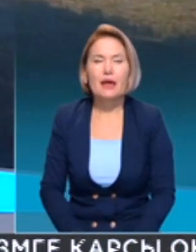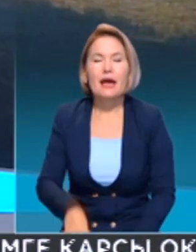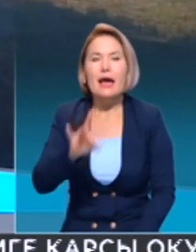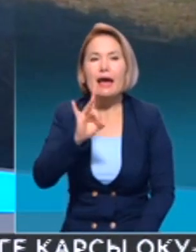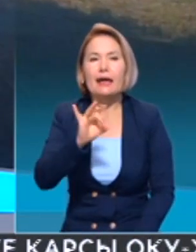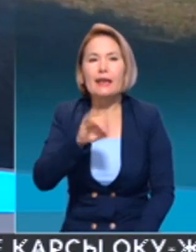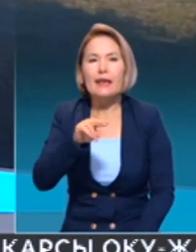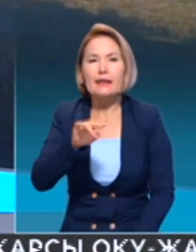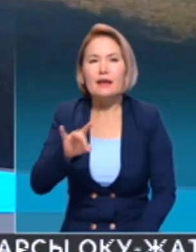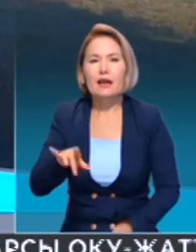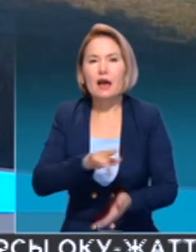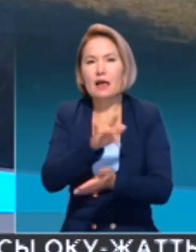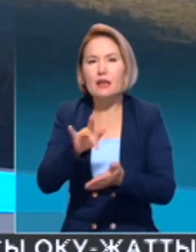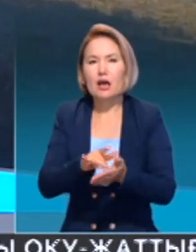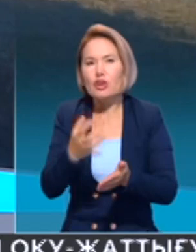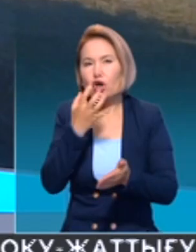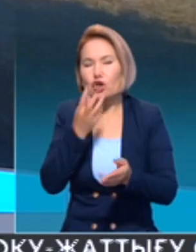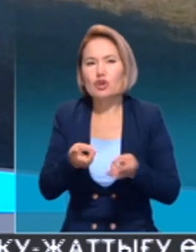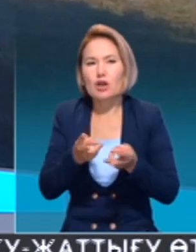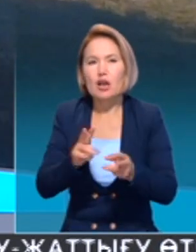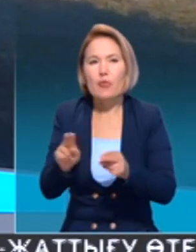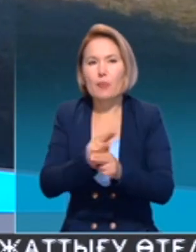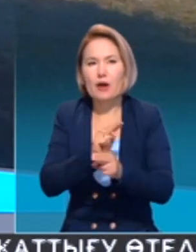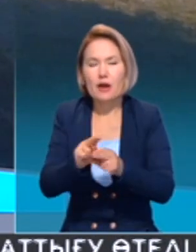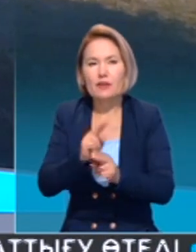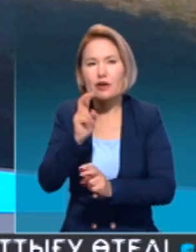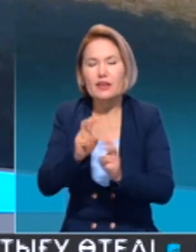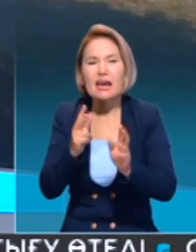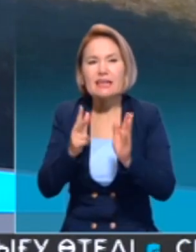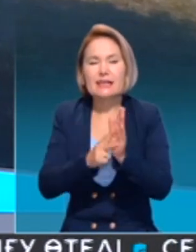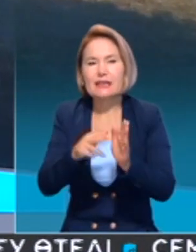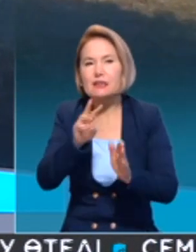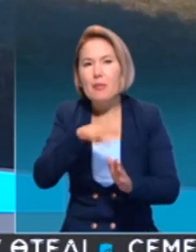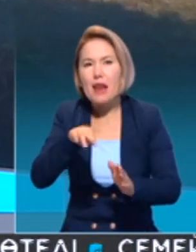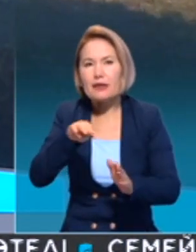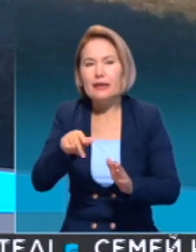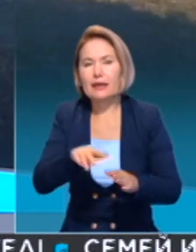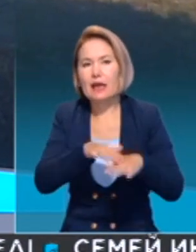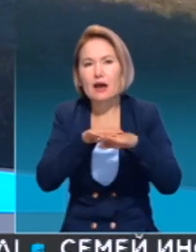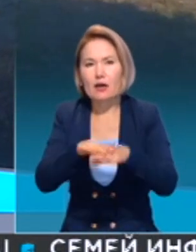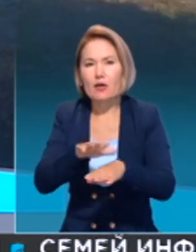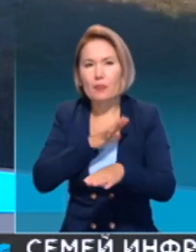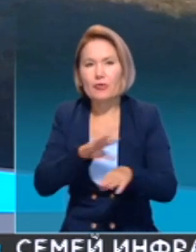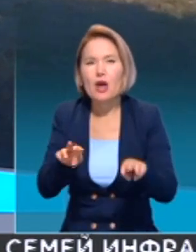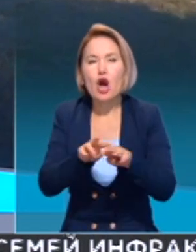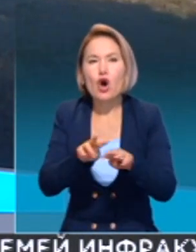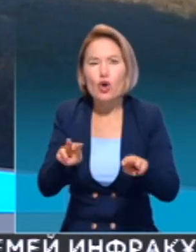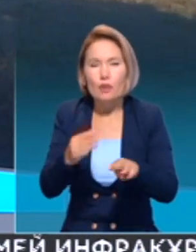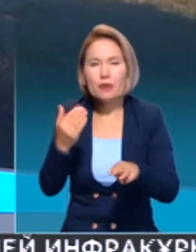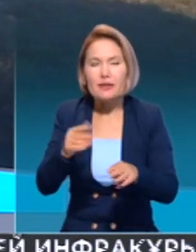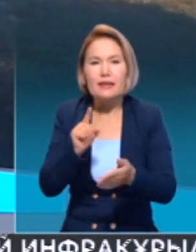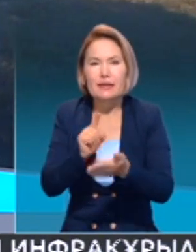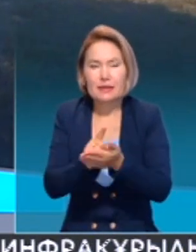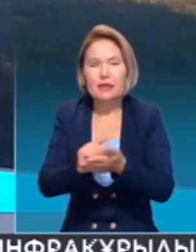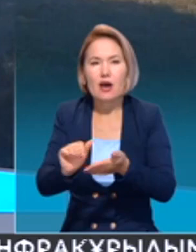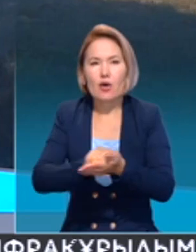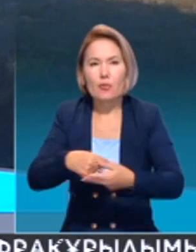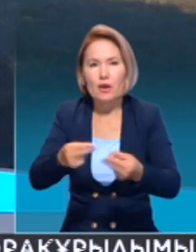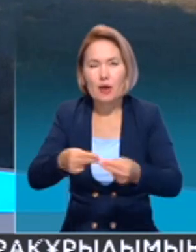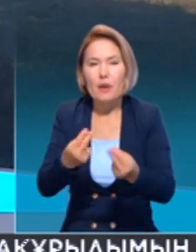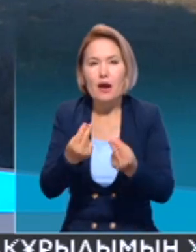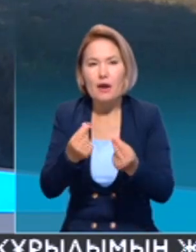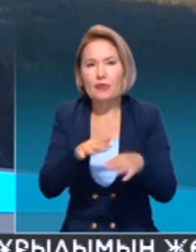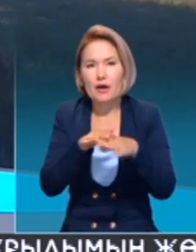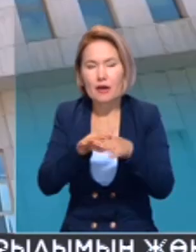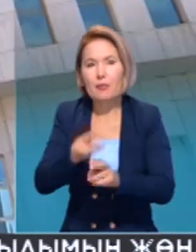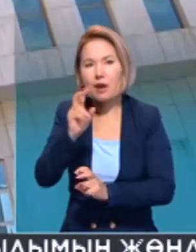Ал Риддер қаласының жылу жүйесін жөндеуге 8 миллиард теңгеден астам қаржы бөлінді. Үкімет тиісті қаулы қабылдады. Қаражаттың басым